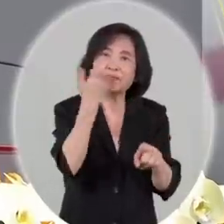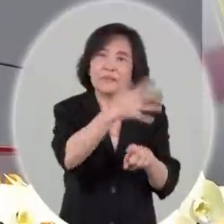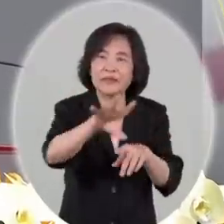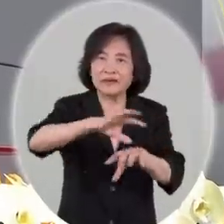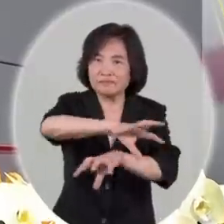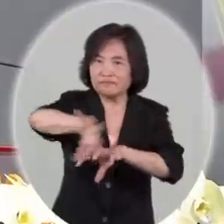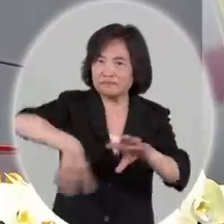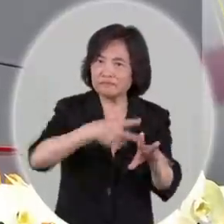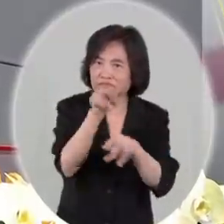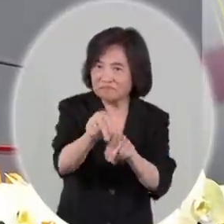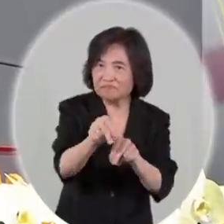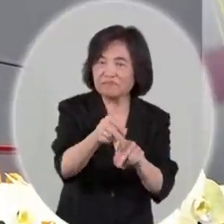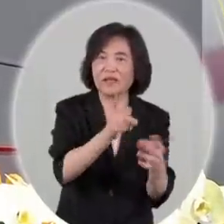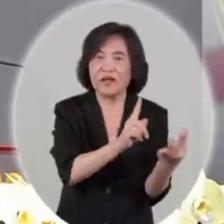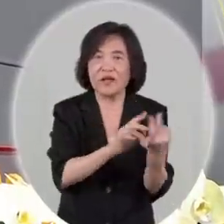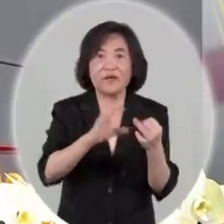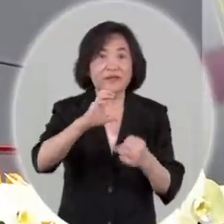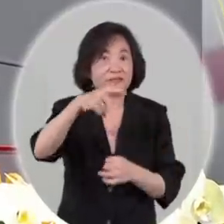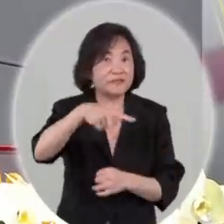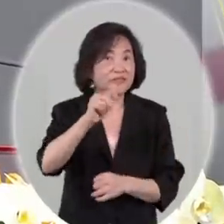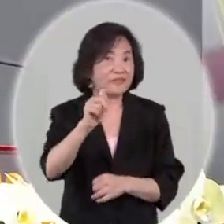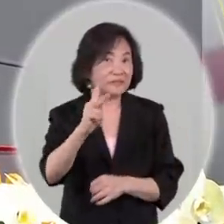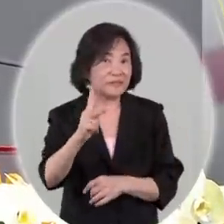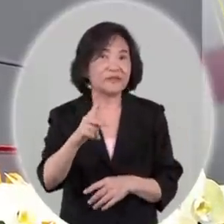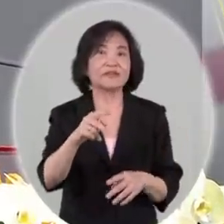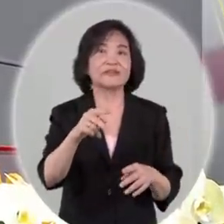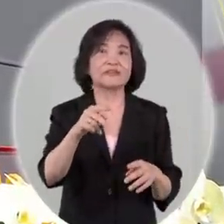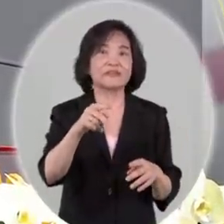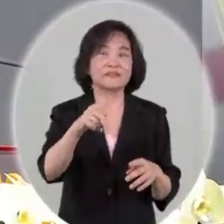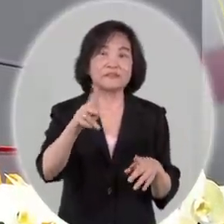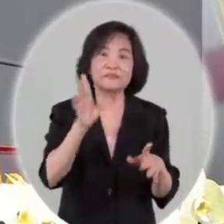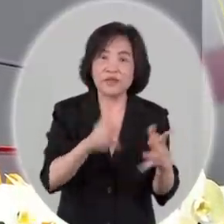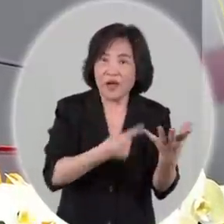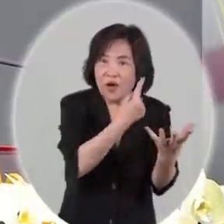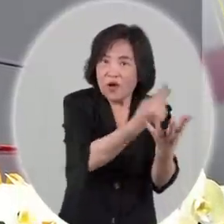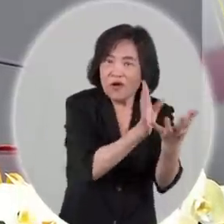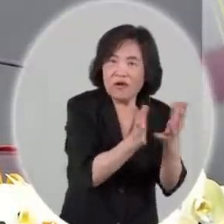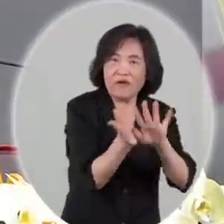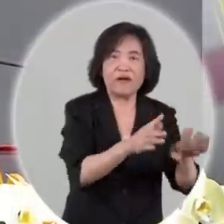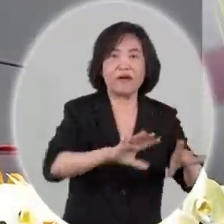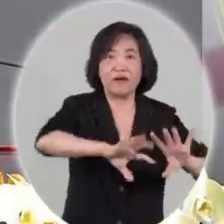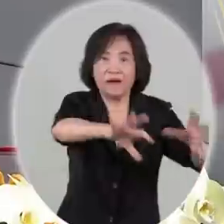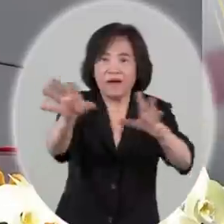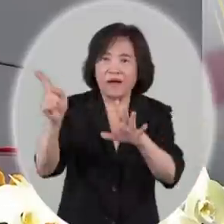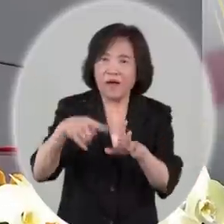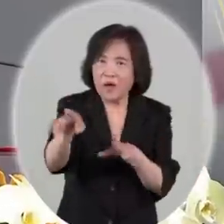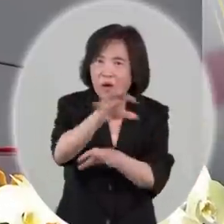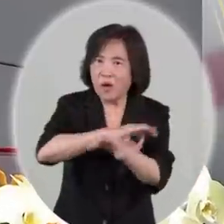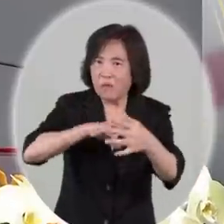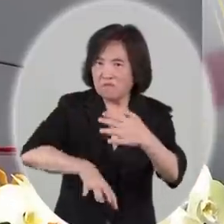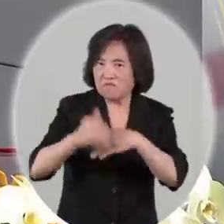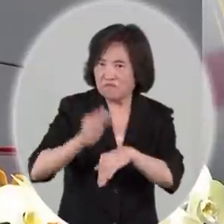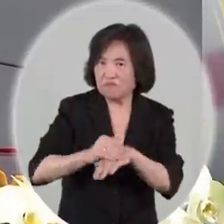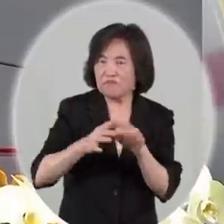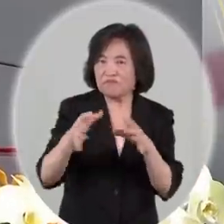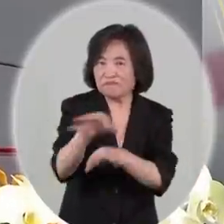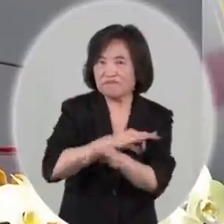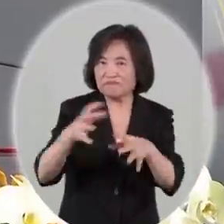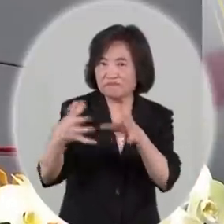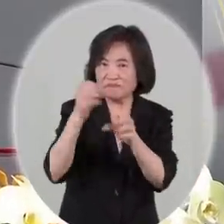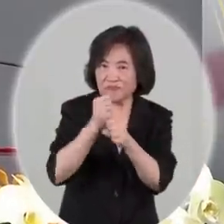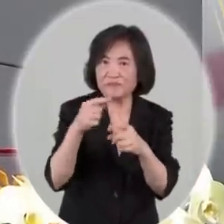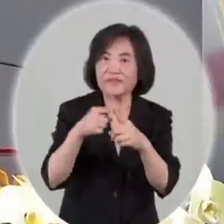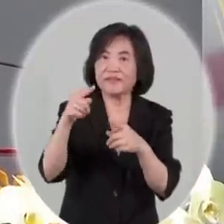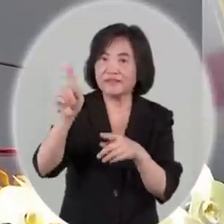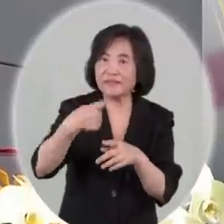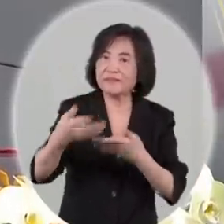步协定 CPTPP， 和世界具有潜力的市场展开经贸合作及人才